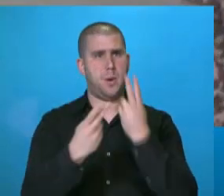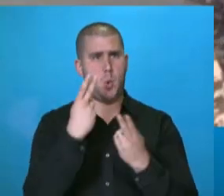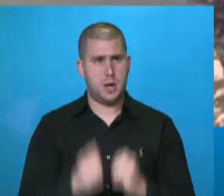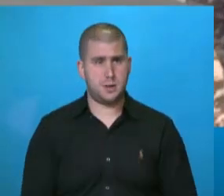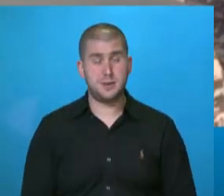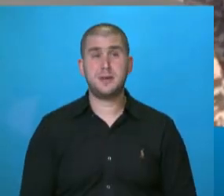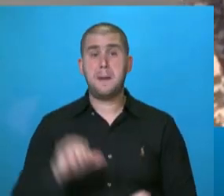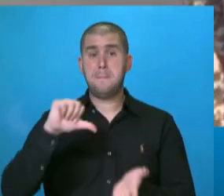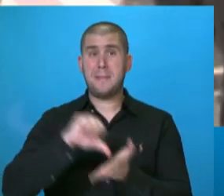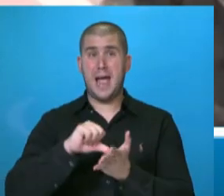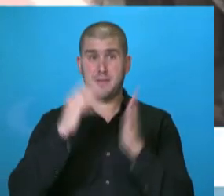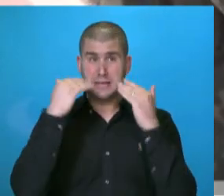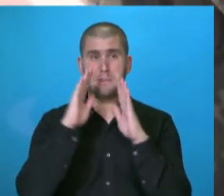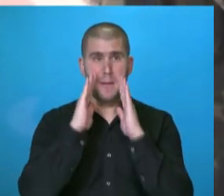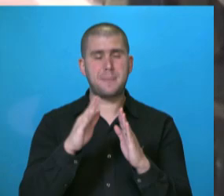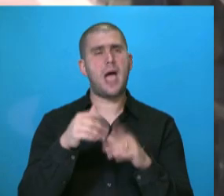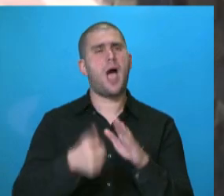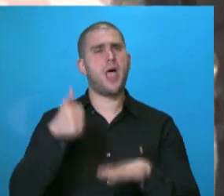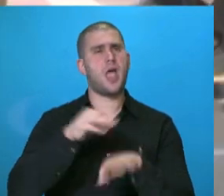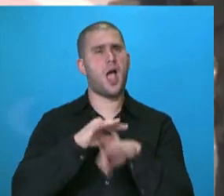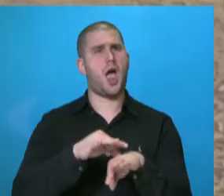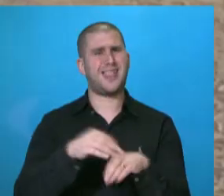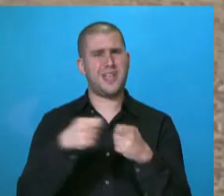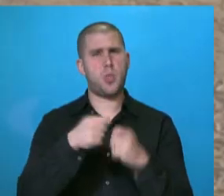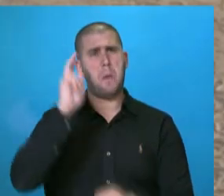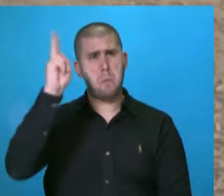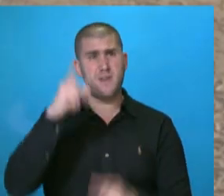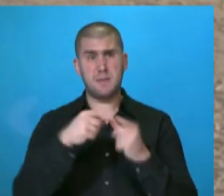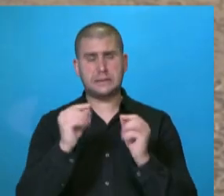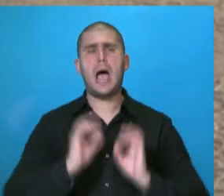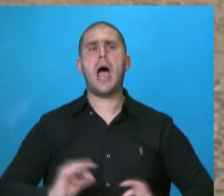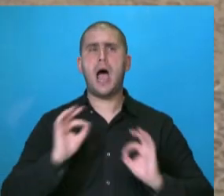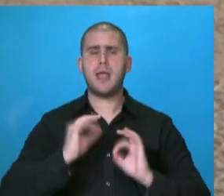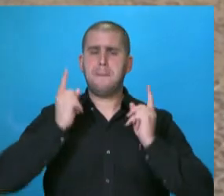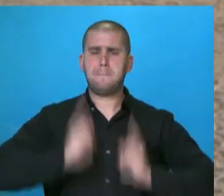בקהיר מאמינים שהנהגת הארגון בעזה ובחוץ לארץ עדיין מחויבת לרגיעה.